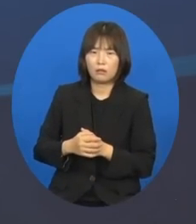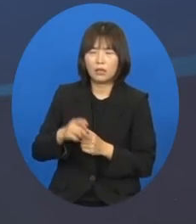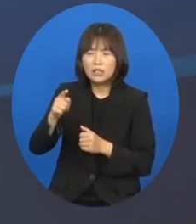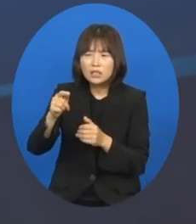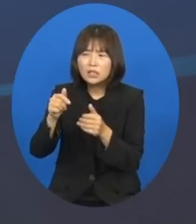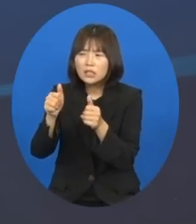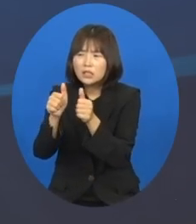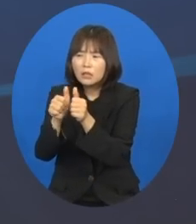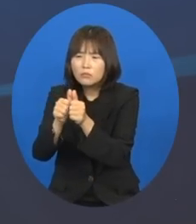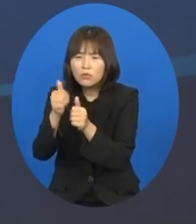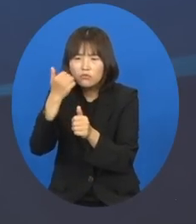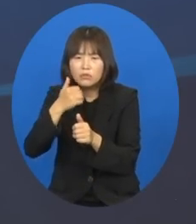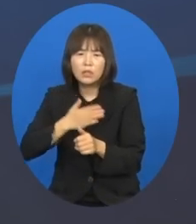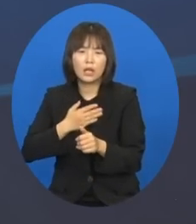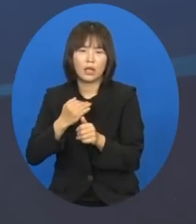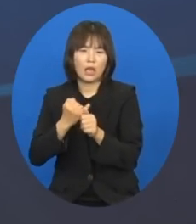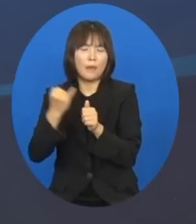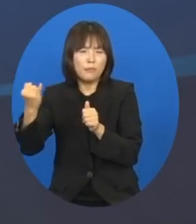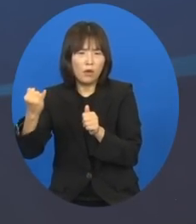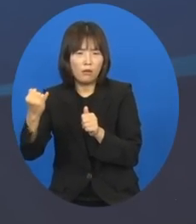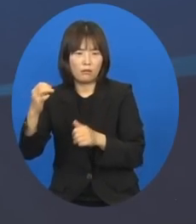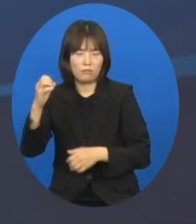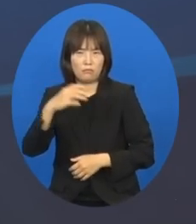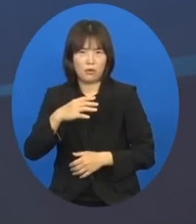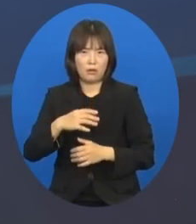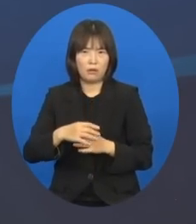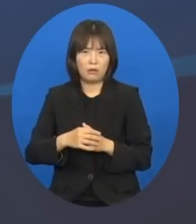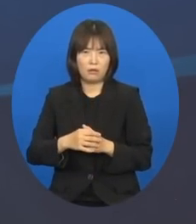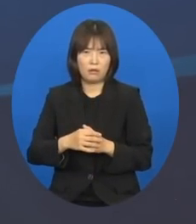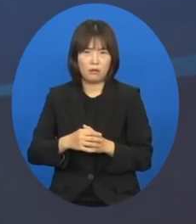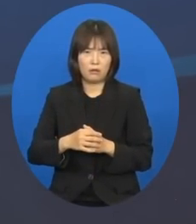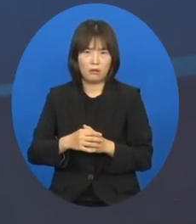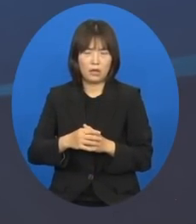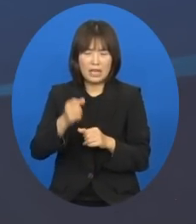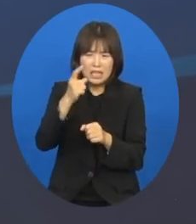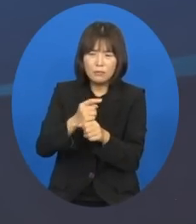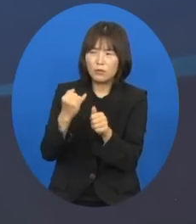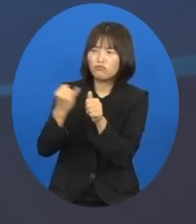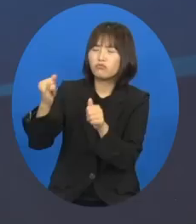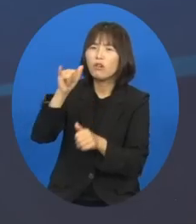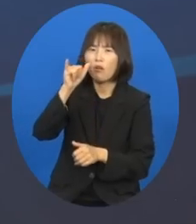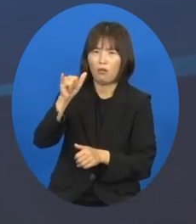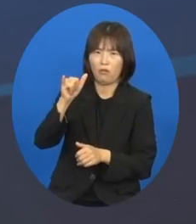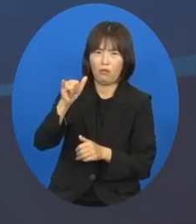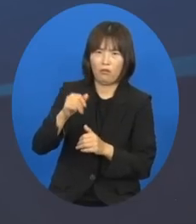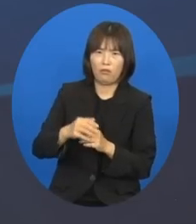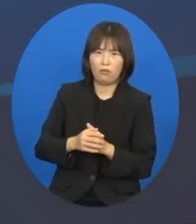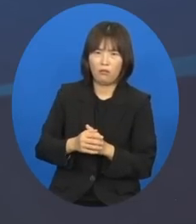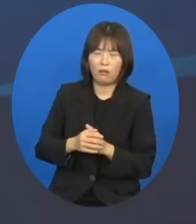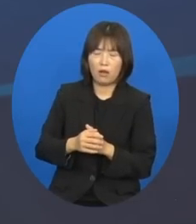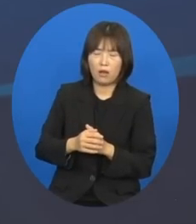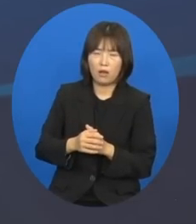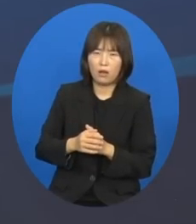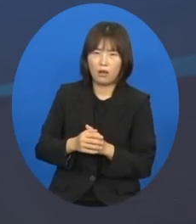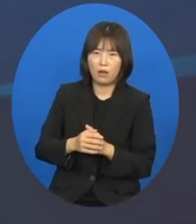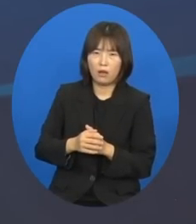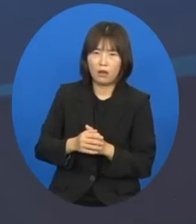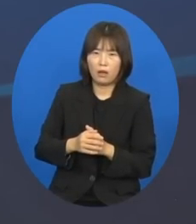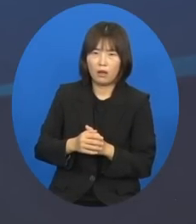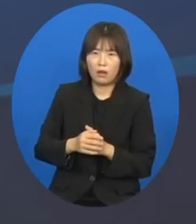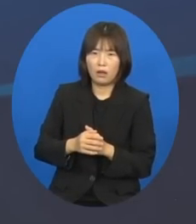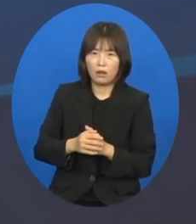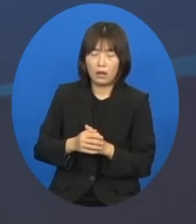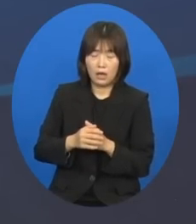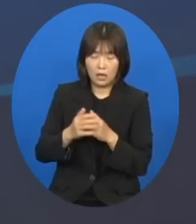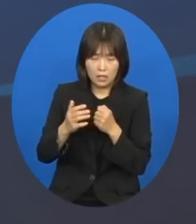남편이라고 이야기합니다 유부남이 어떤 것이요 불장난처럼 만났는데 임신을 하고 나니 눈앞이 깜깜해서 생각해낸게 미국